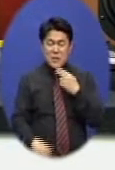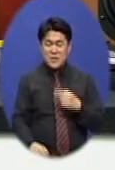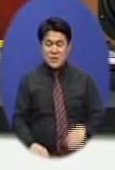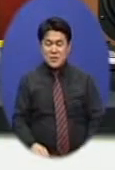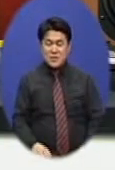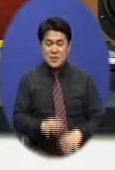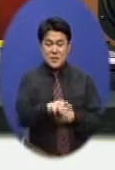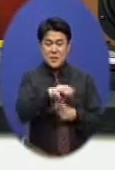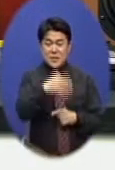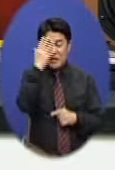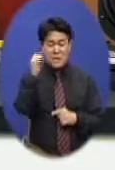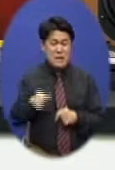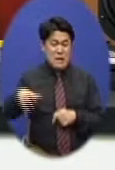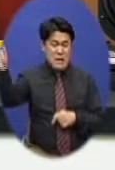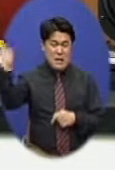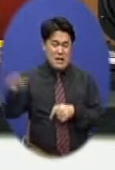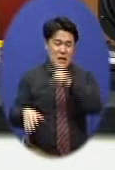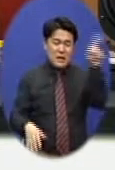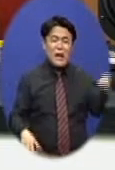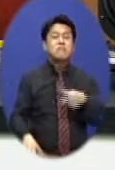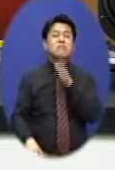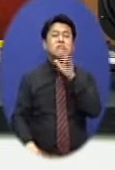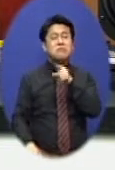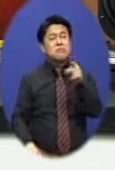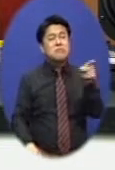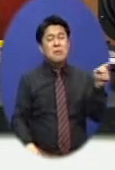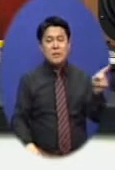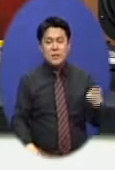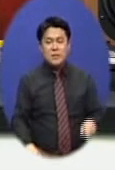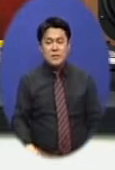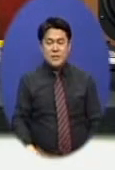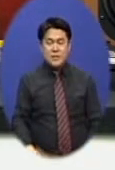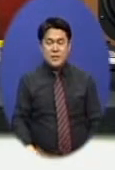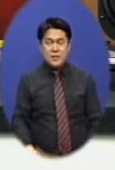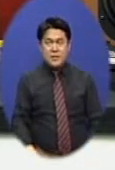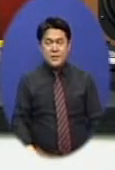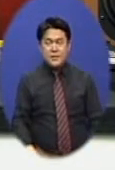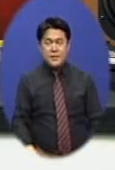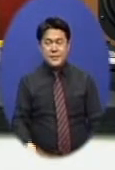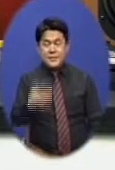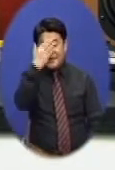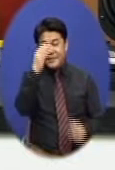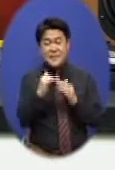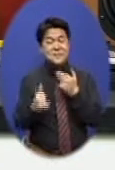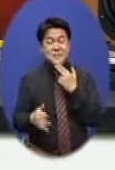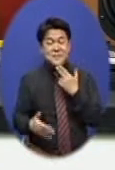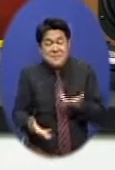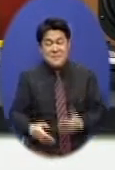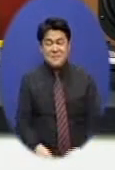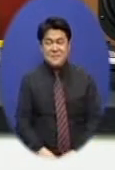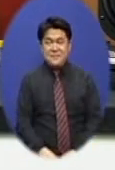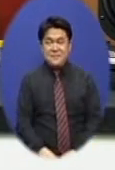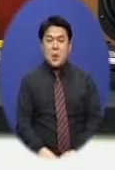시골에는 젊은 사람들이 다 나가고 다 노인 양반들만 있고 젊은 사람들이 별로 없어요. 네.